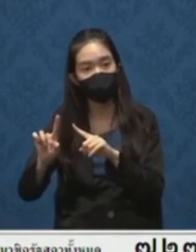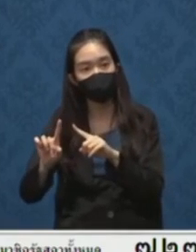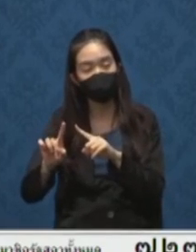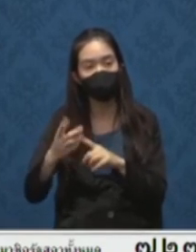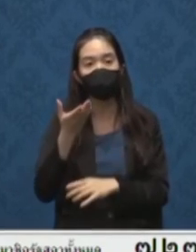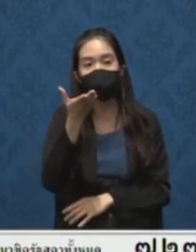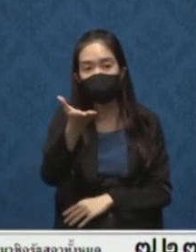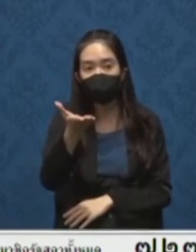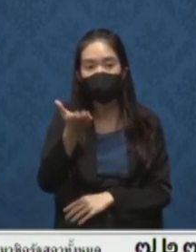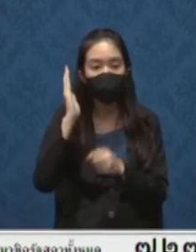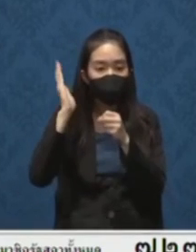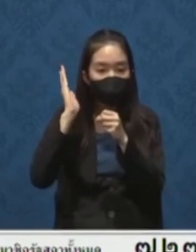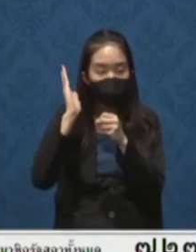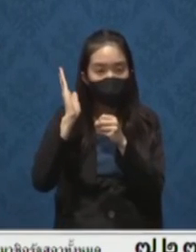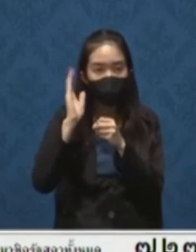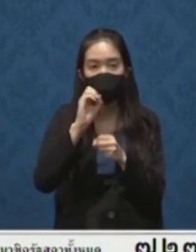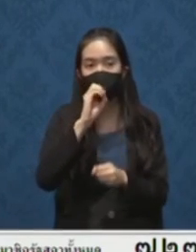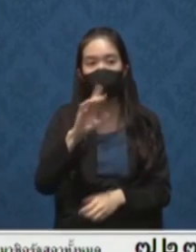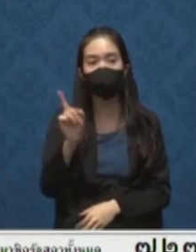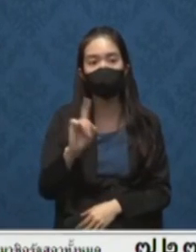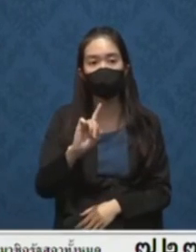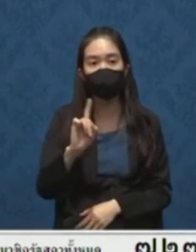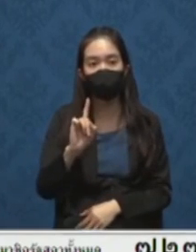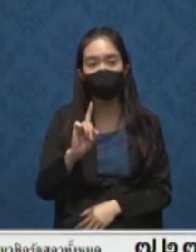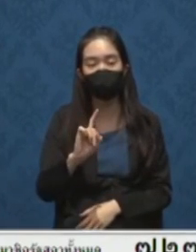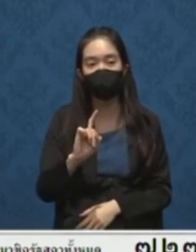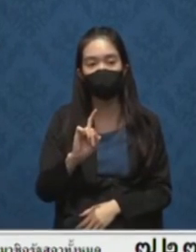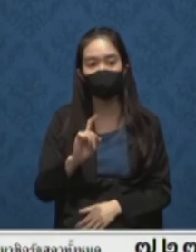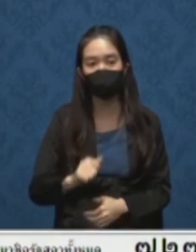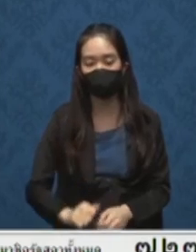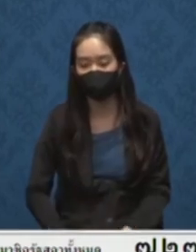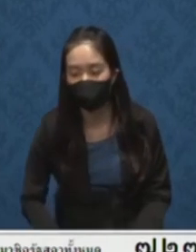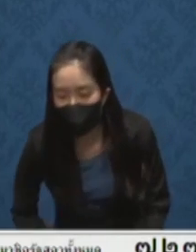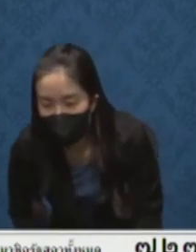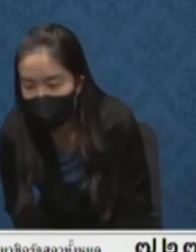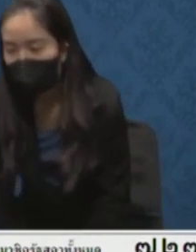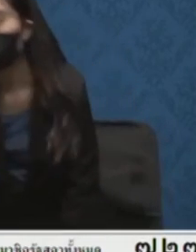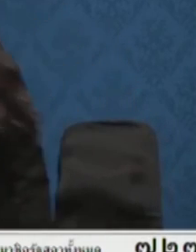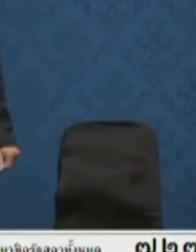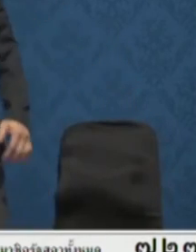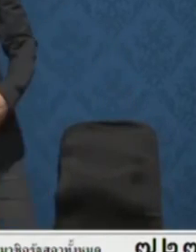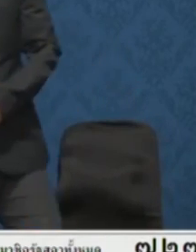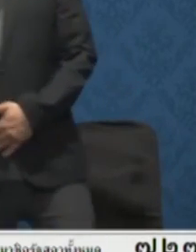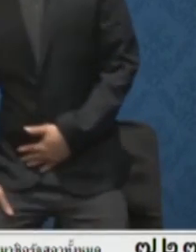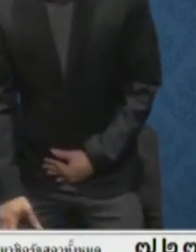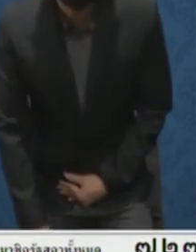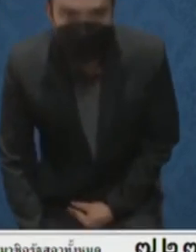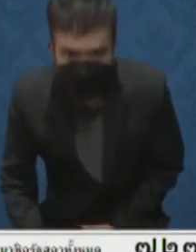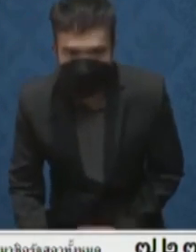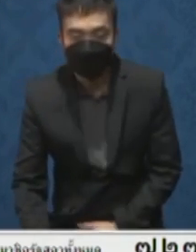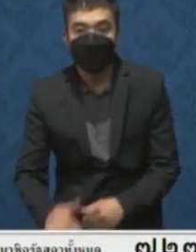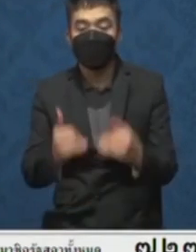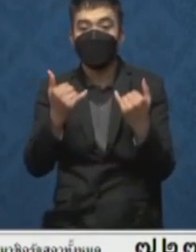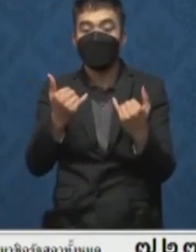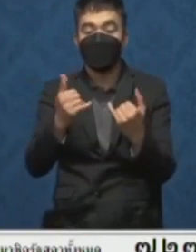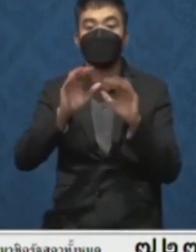ขอนุญาตเก่าถึงว่าท่านเสนอให้ทุกหนวยงานของรัฐต้องเร่งดำเนิ